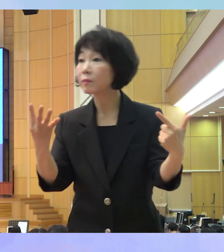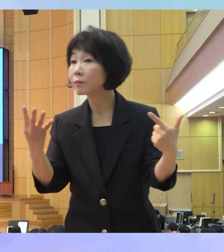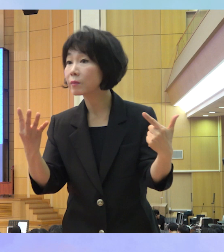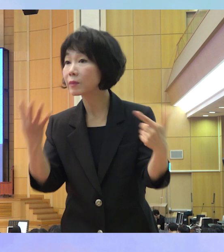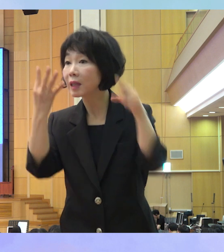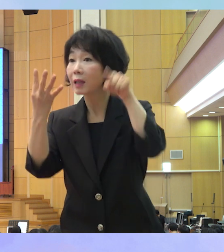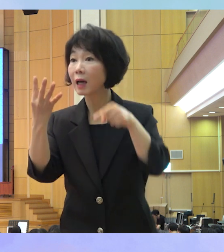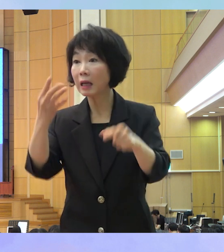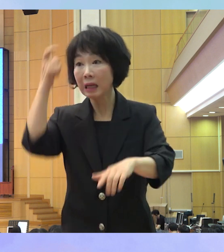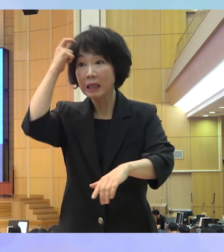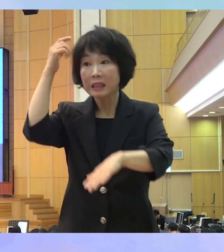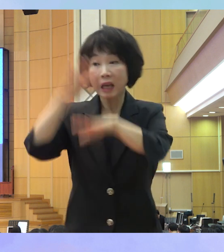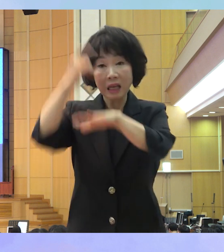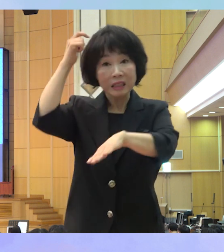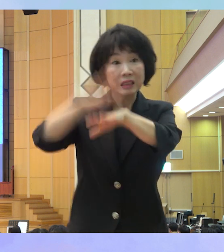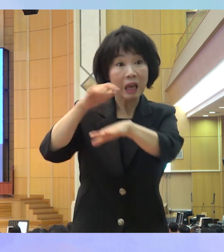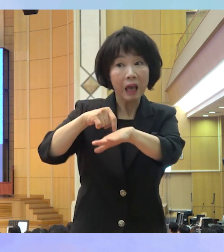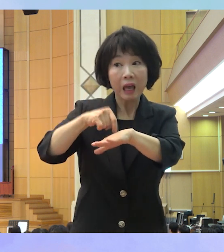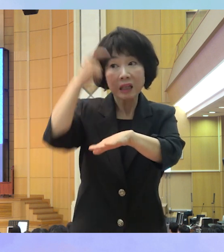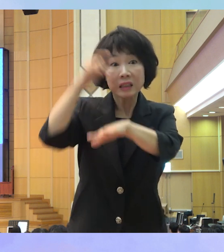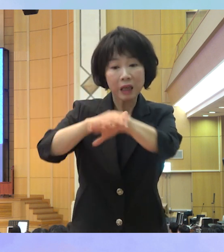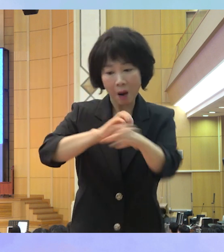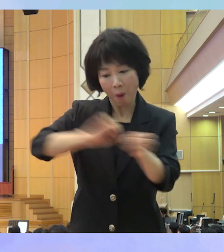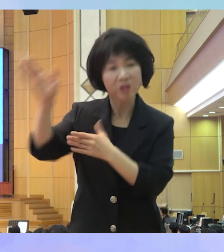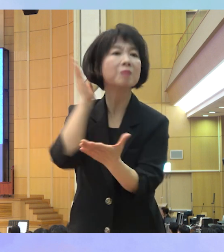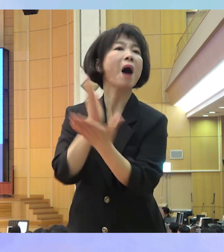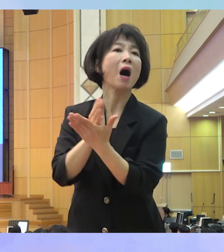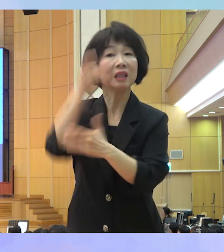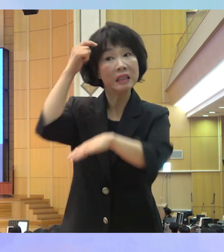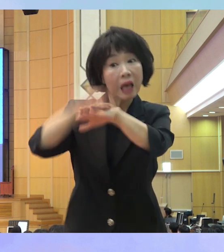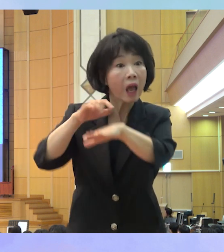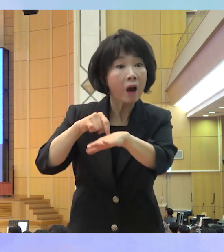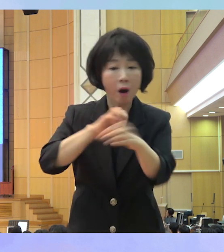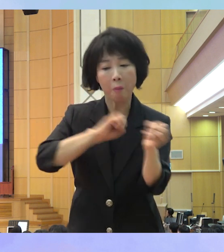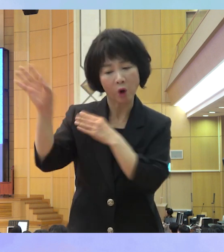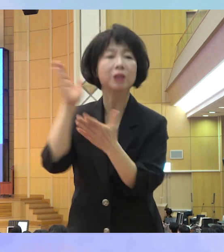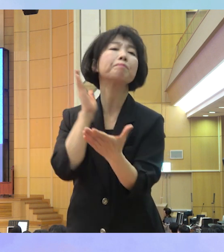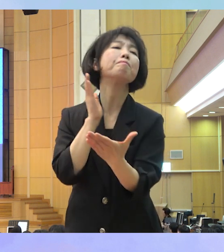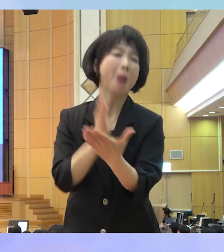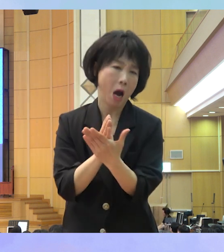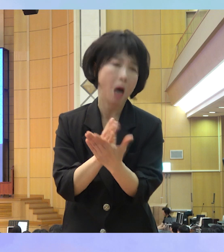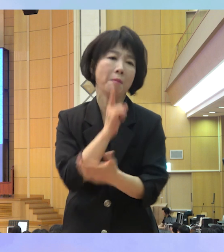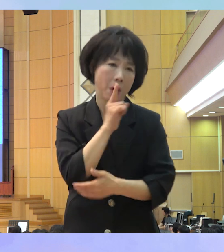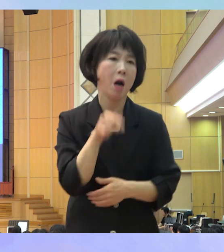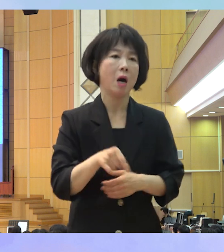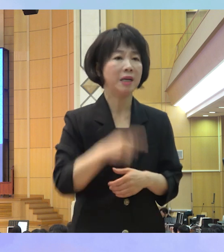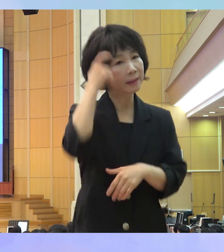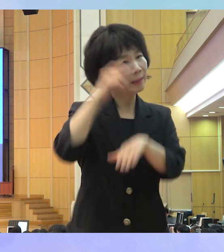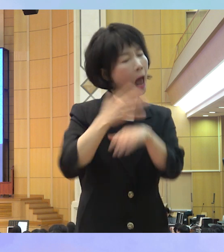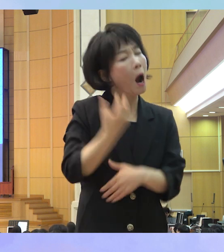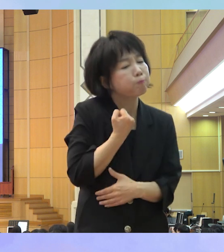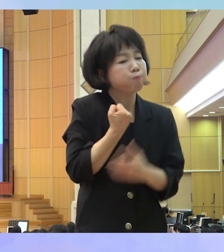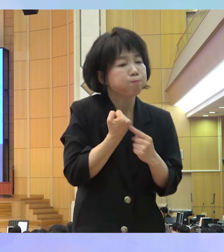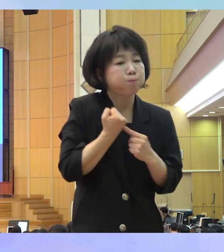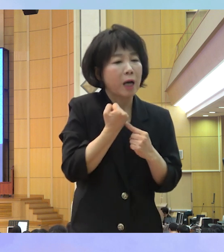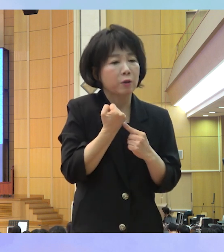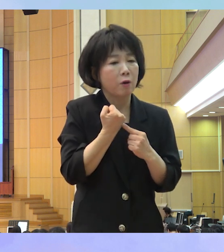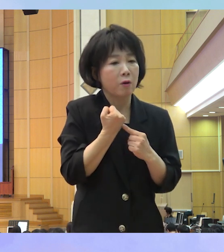6절부터 보면 지혜를 버리지 말라. 잘 보세요. 지혜를 버리지